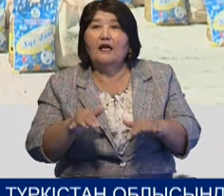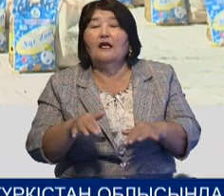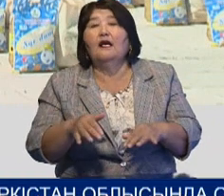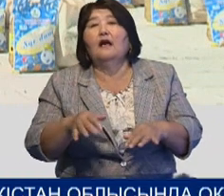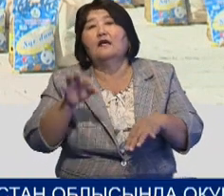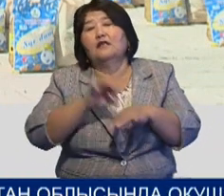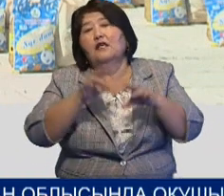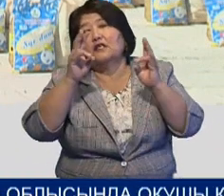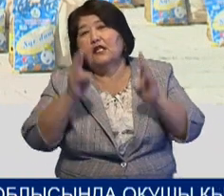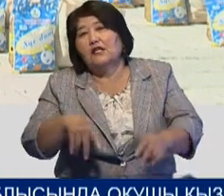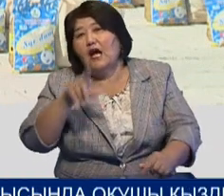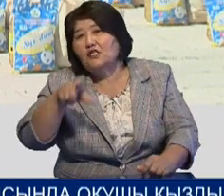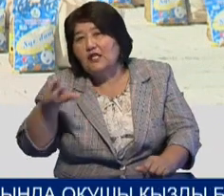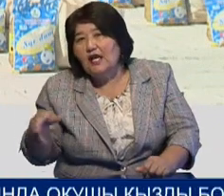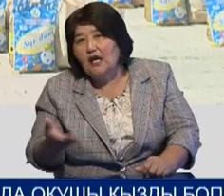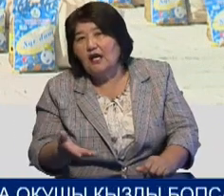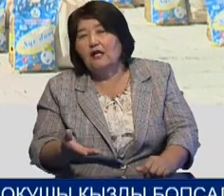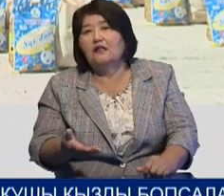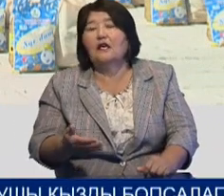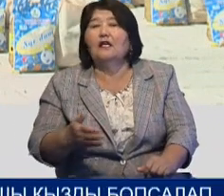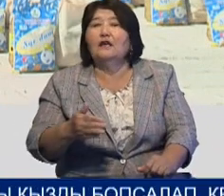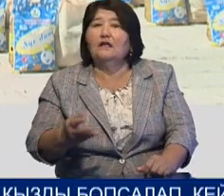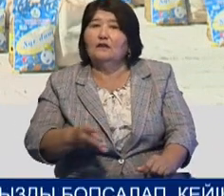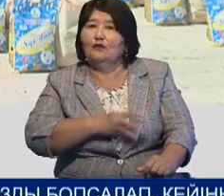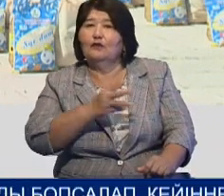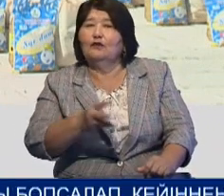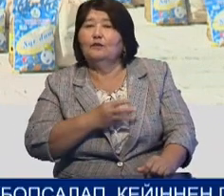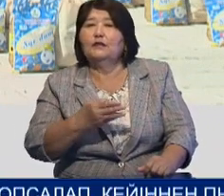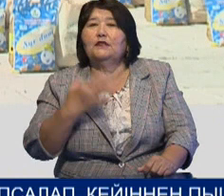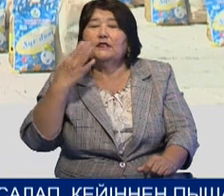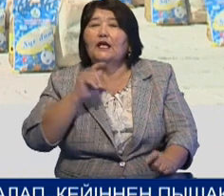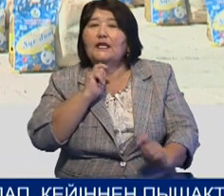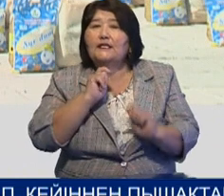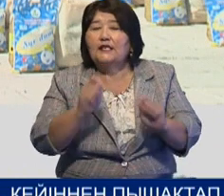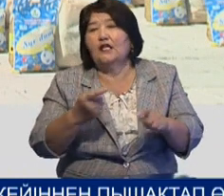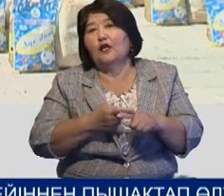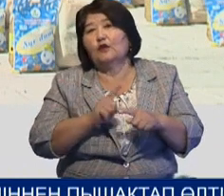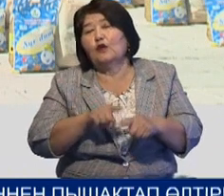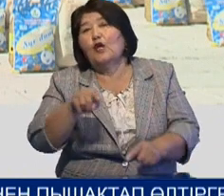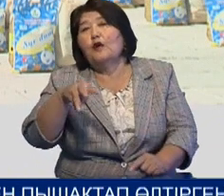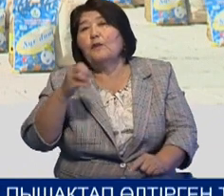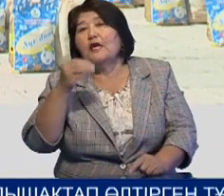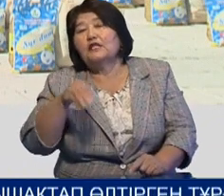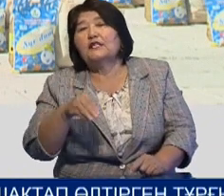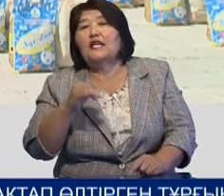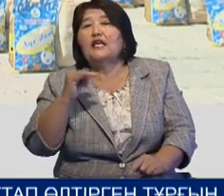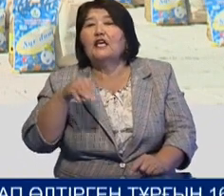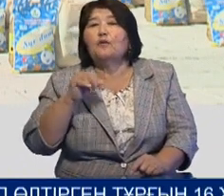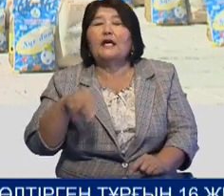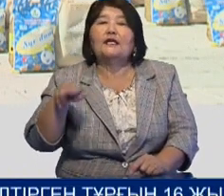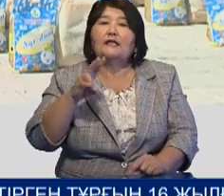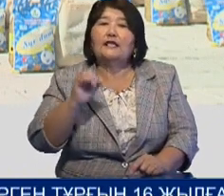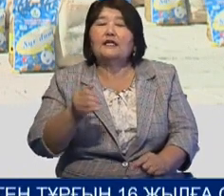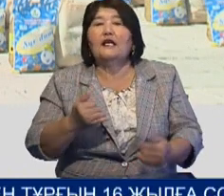дертке шалдыққан жандарға үміт сыйлап, сол мешіт имамдары, дін